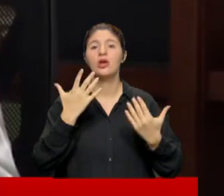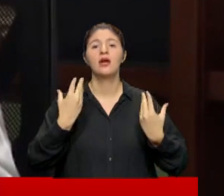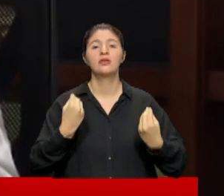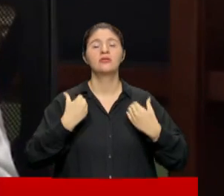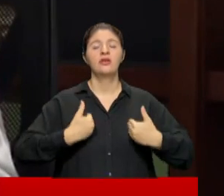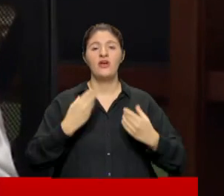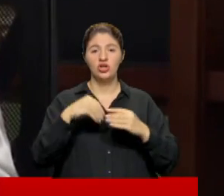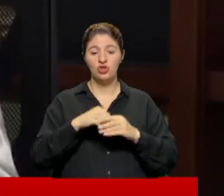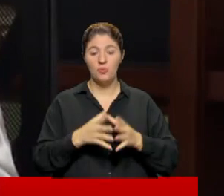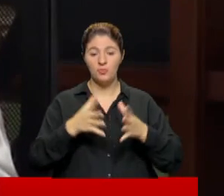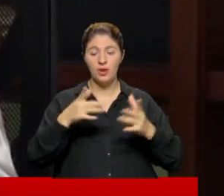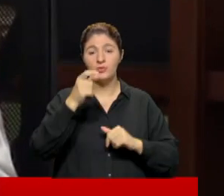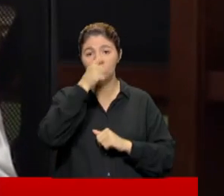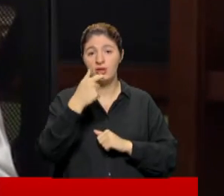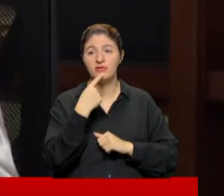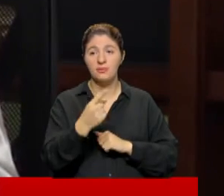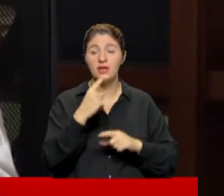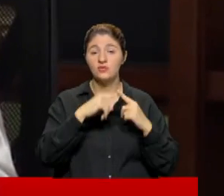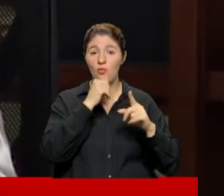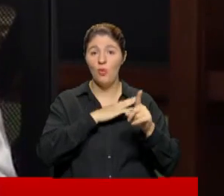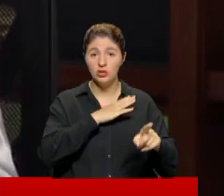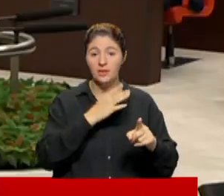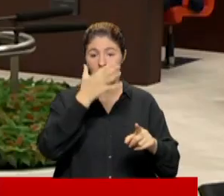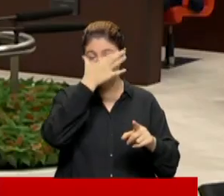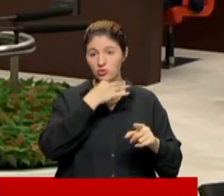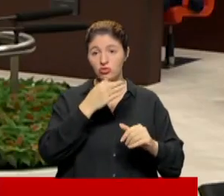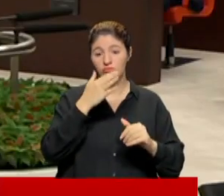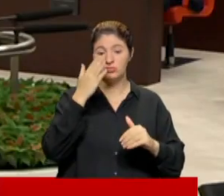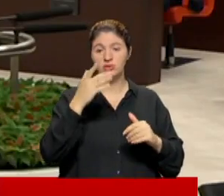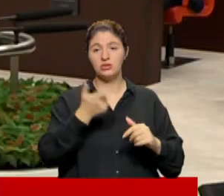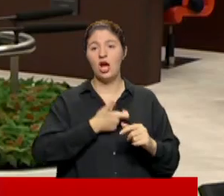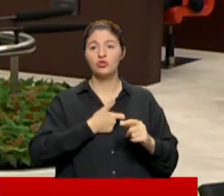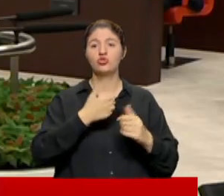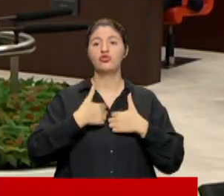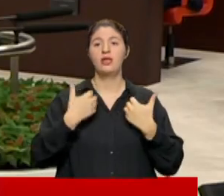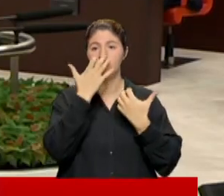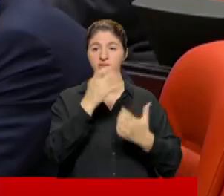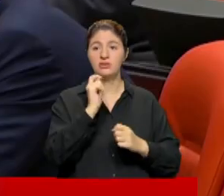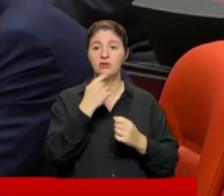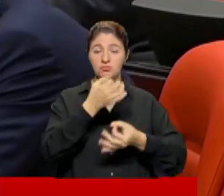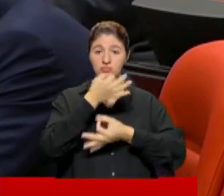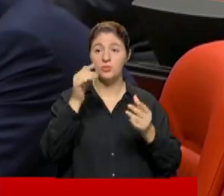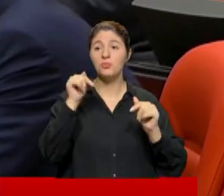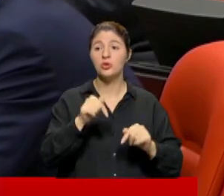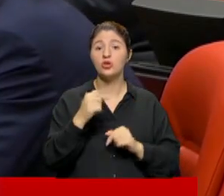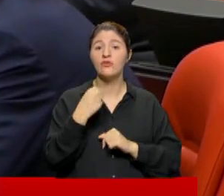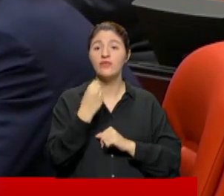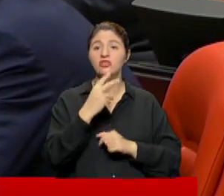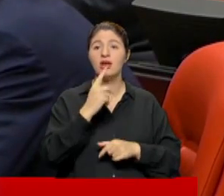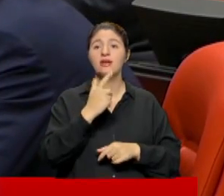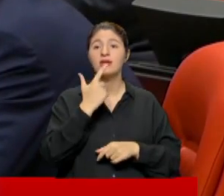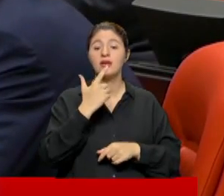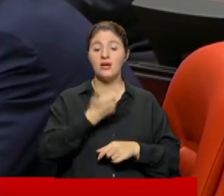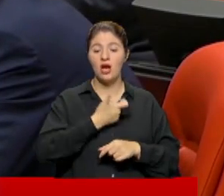içinde büyüyen bir Türkiye demek Kemal Kılıçdaroğlu'nun başörtüsünü yasal güvence altına alacağız diyerek duyurduğu bugün verecekleri kanun